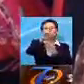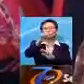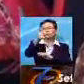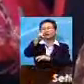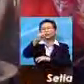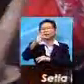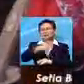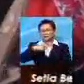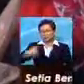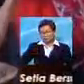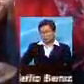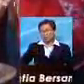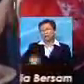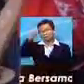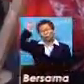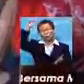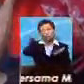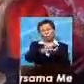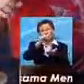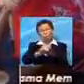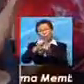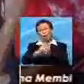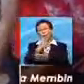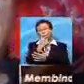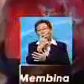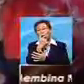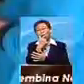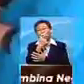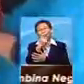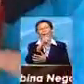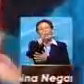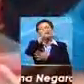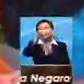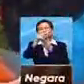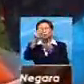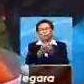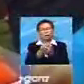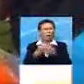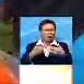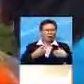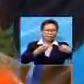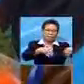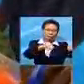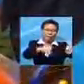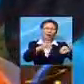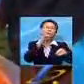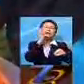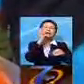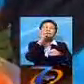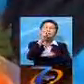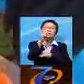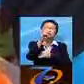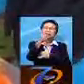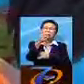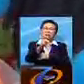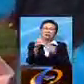China bulan lepas, Terengganu telah mendapat tempahan keropok sejuk beku dengan nilai kira-kira RM5 juta. Turut akan dipasarkan nasi dagang sejuk